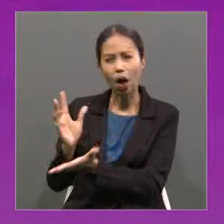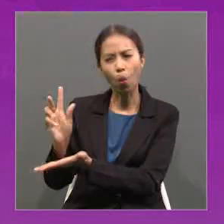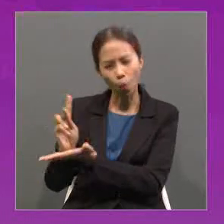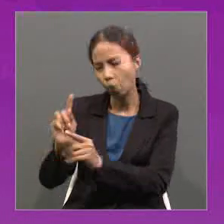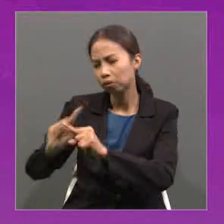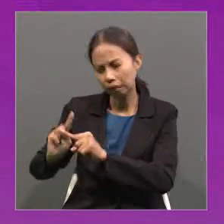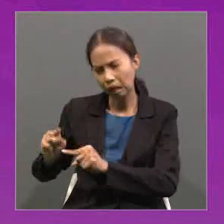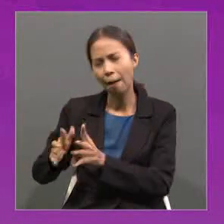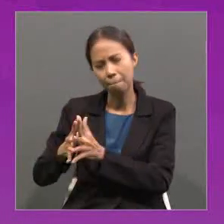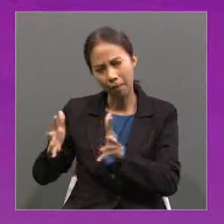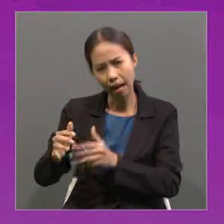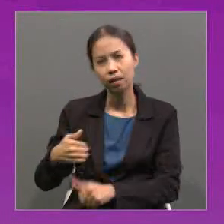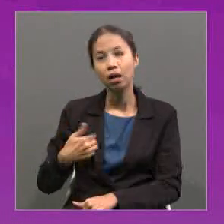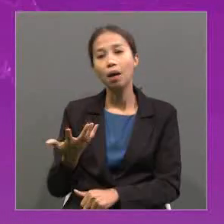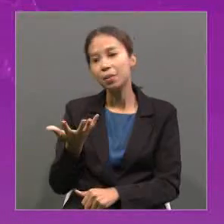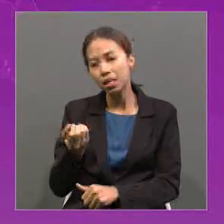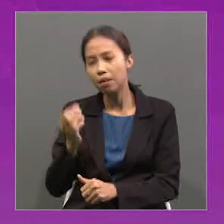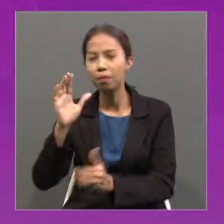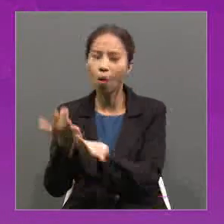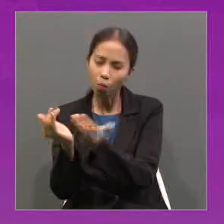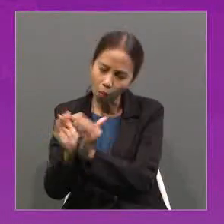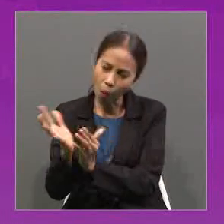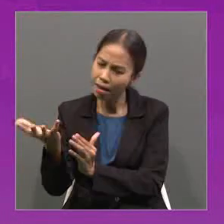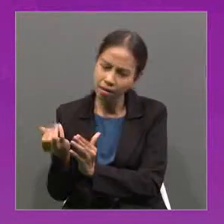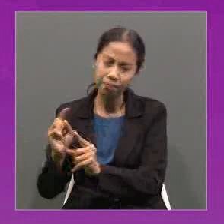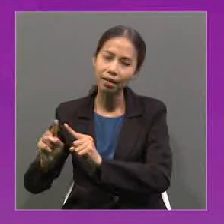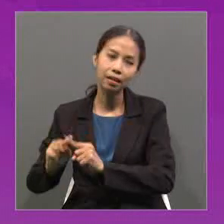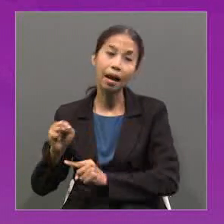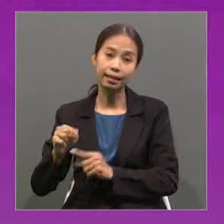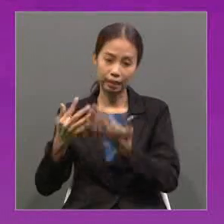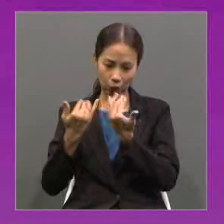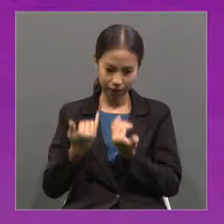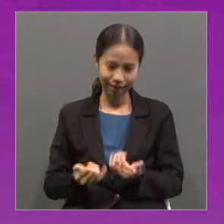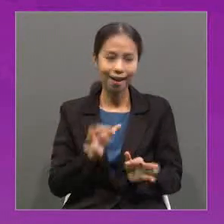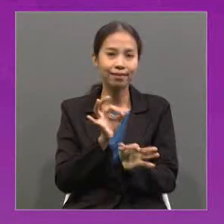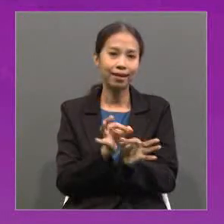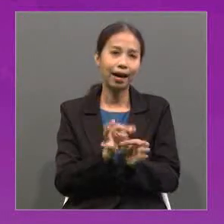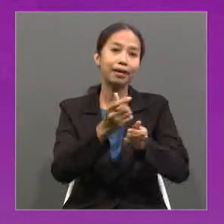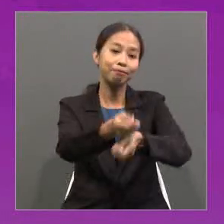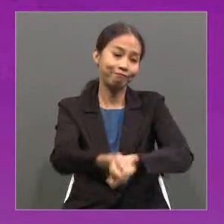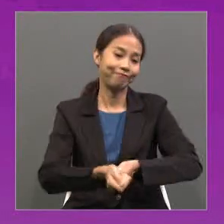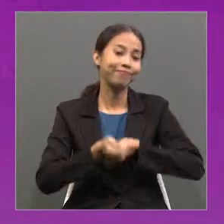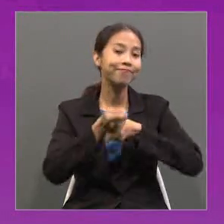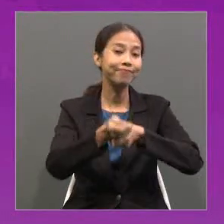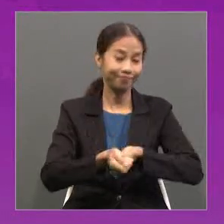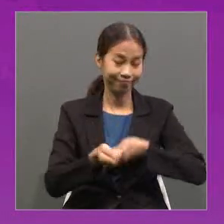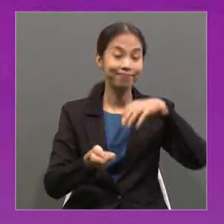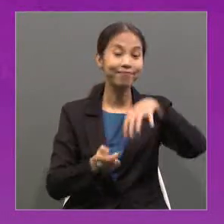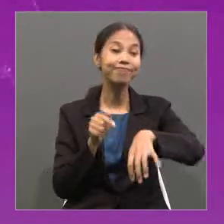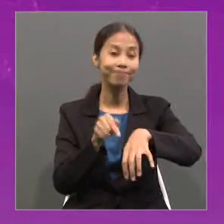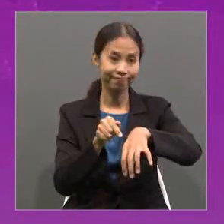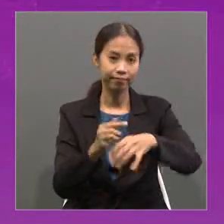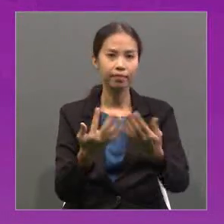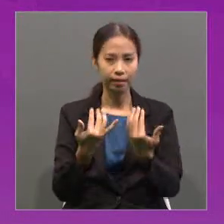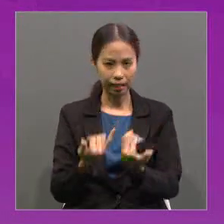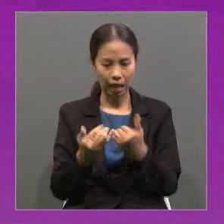ระบบบ้างหยิบยืมพ่อแม่พี่น้องกันบ้างหรือว่าทางในส่วนของธนาคารเพื่อการเกษตรและสหกรณ์การเกษตรหรือธกสนะคะขณะนี้ค่ะ